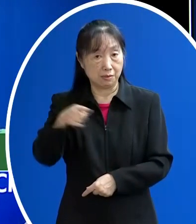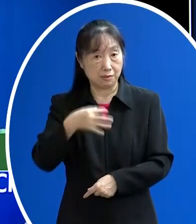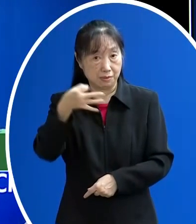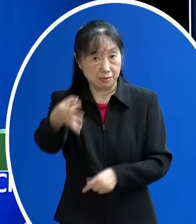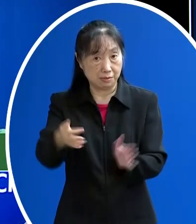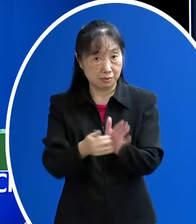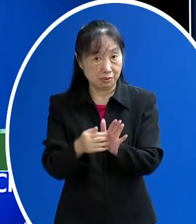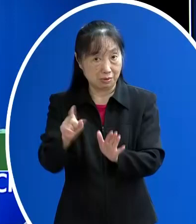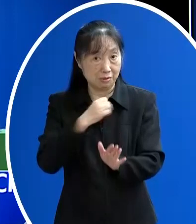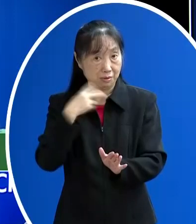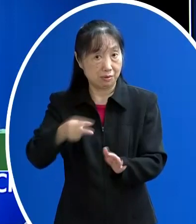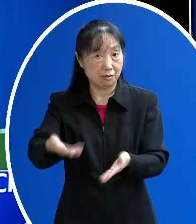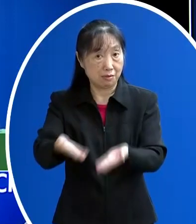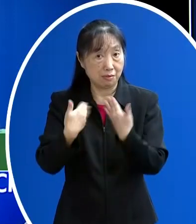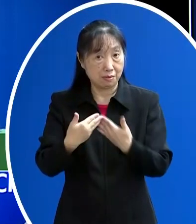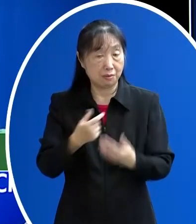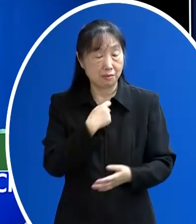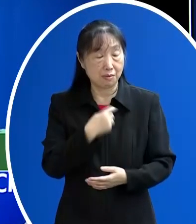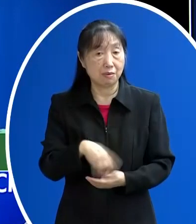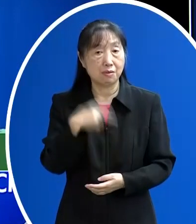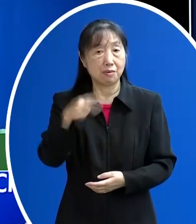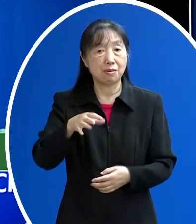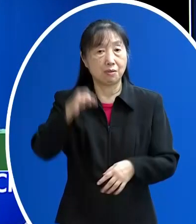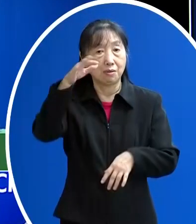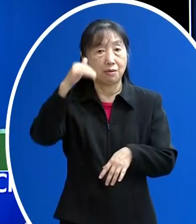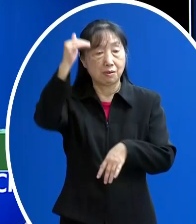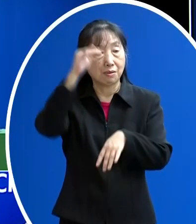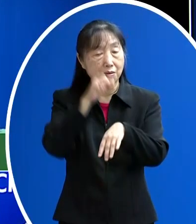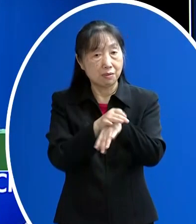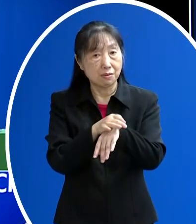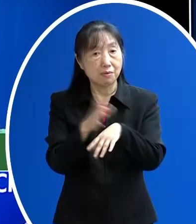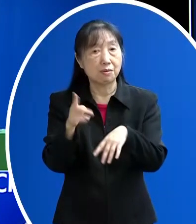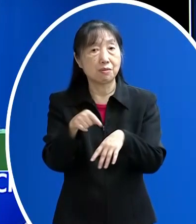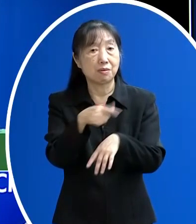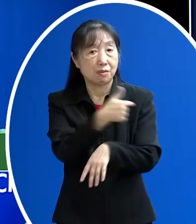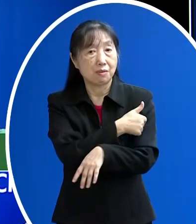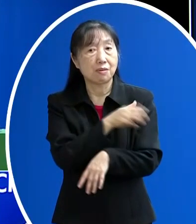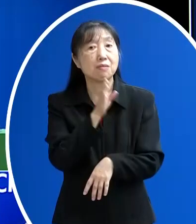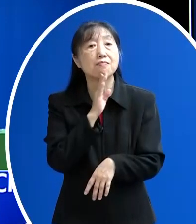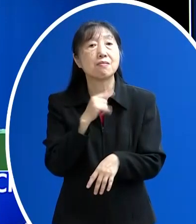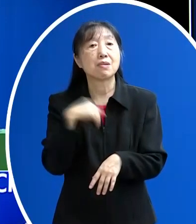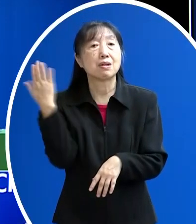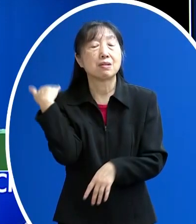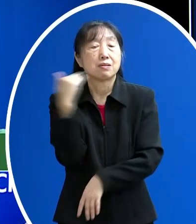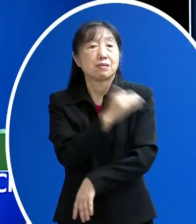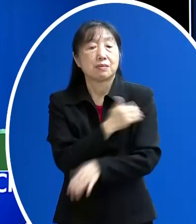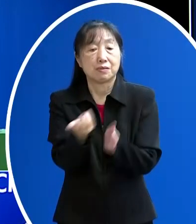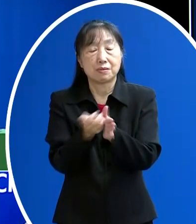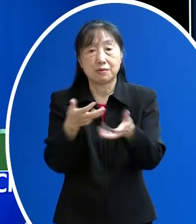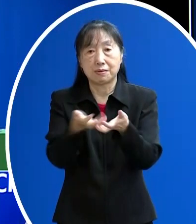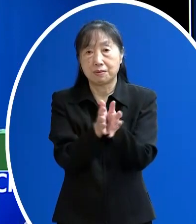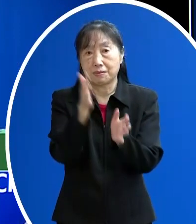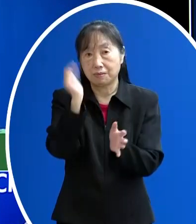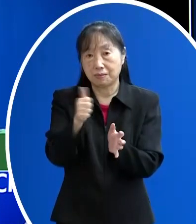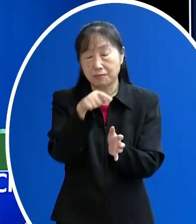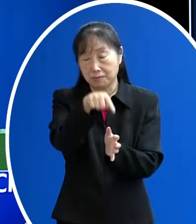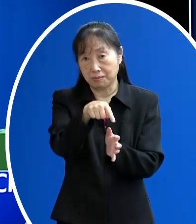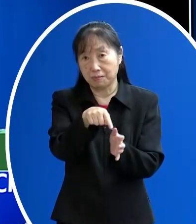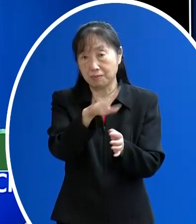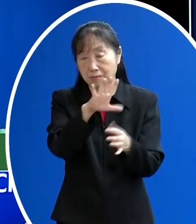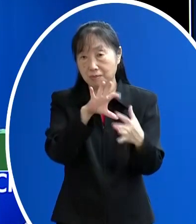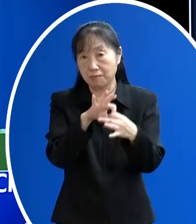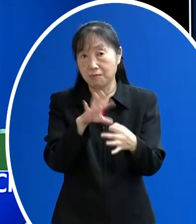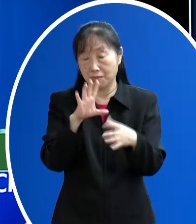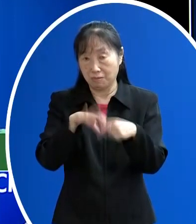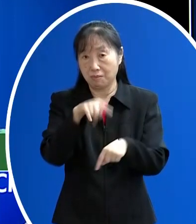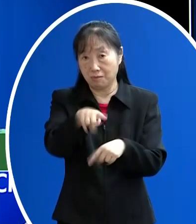四题是高端疫苗，因为是陈前部长任内的事务，现在高端遇到难题，会跟陈前部长沟通